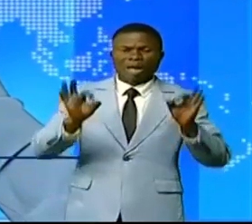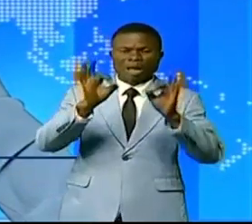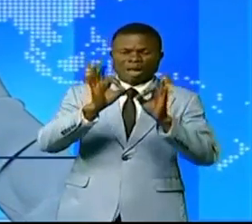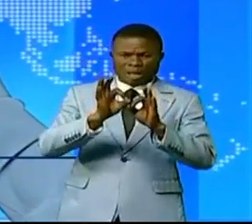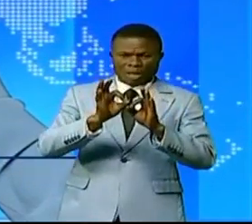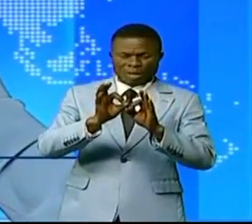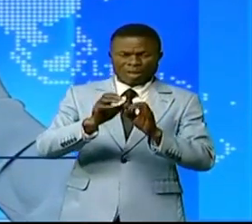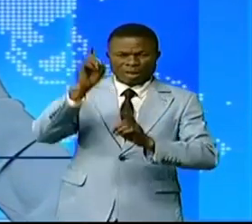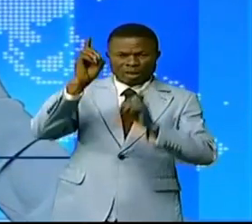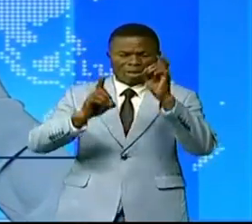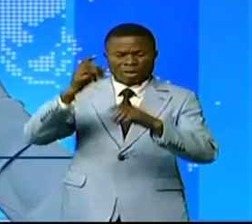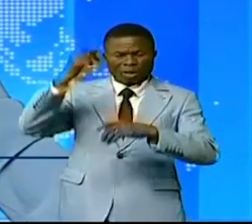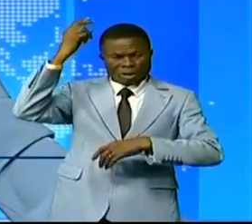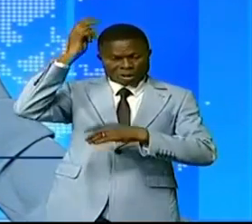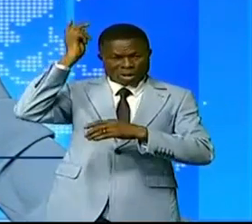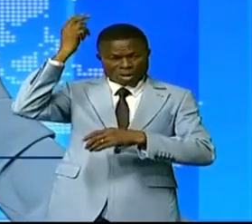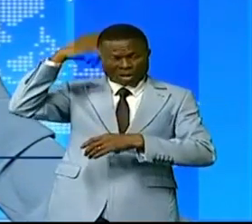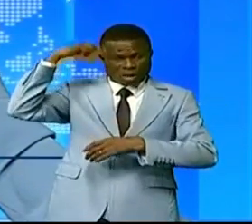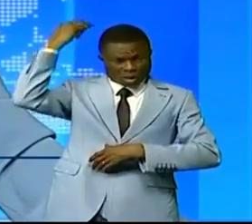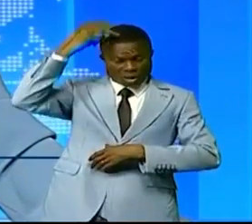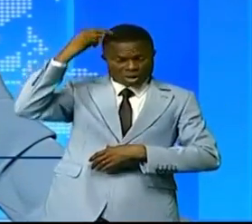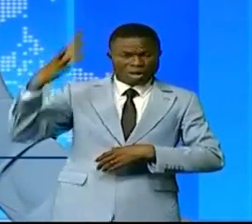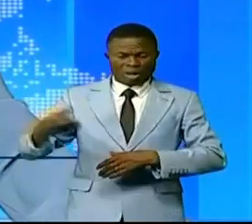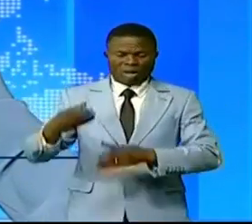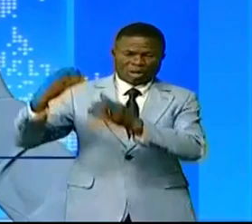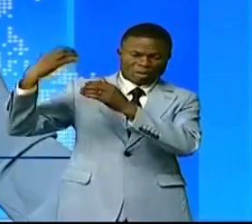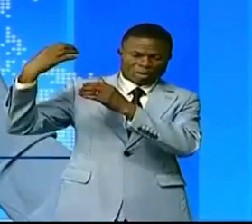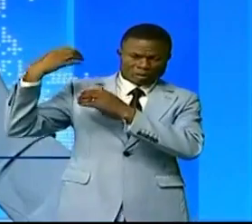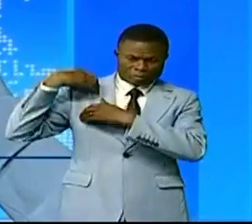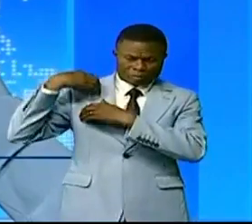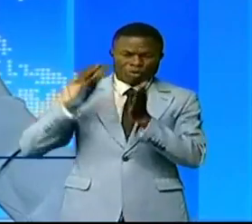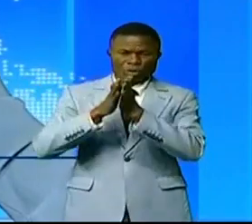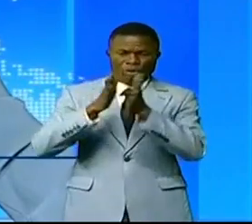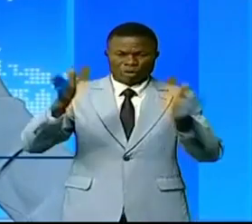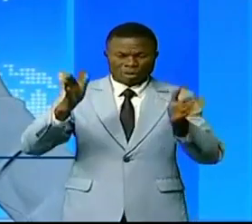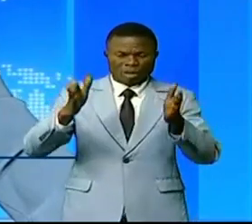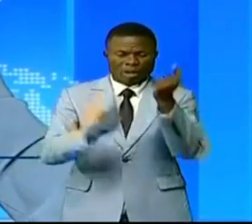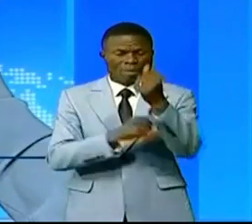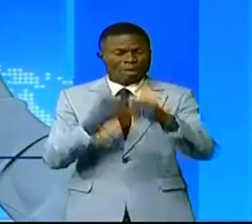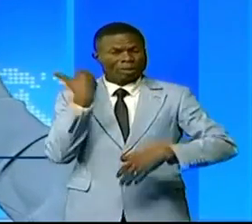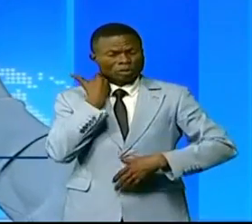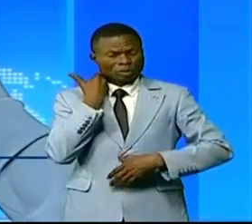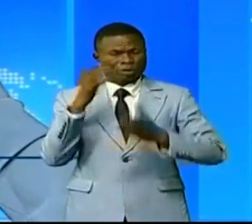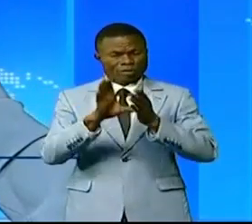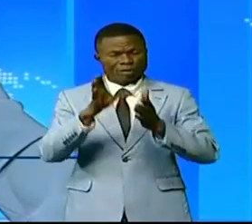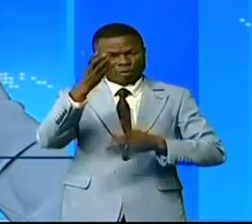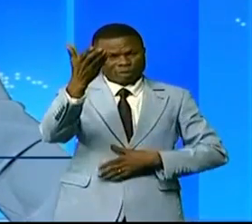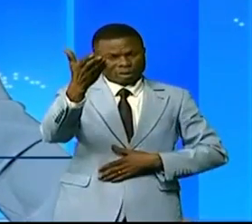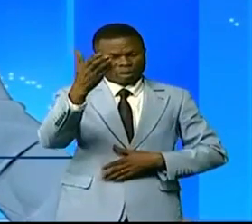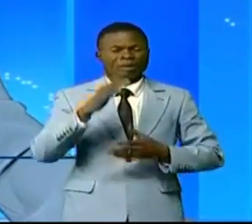la dimension psychologique dans la prise en charge globale des patients. Serge Marlin Mata.